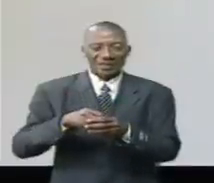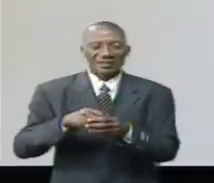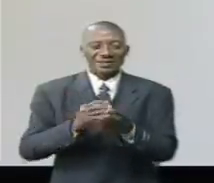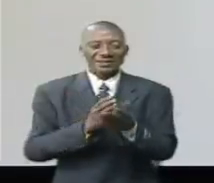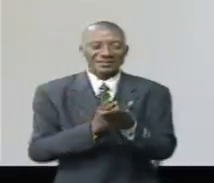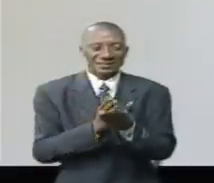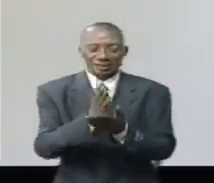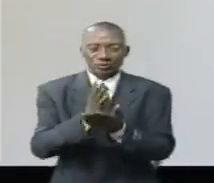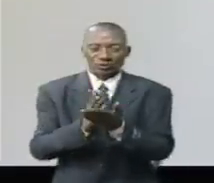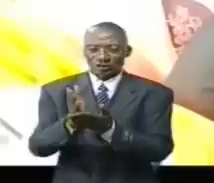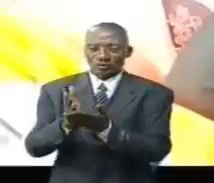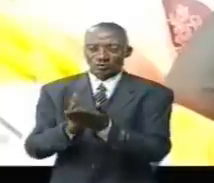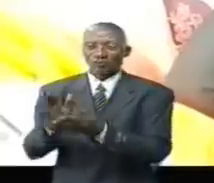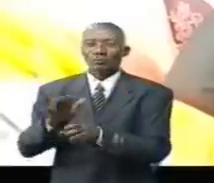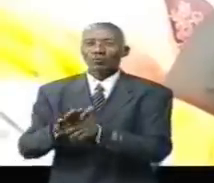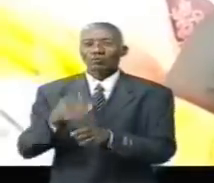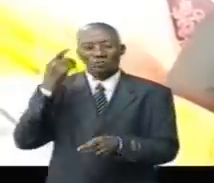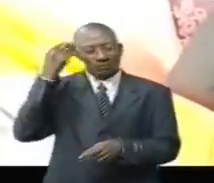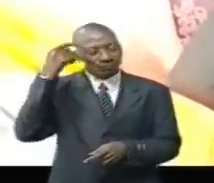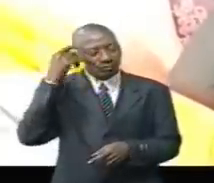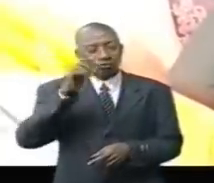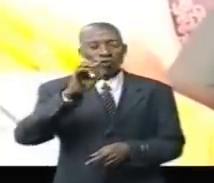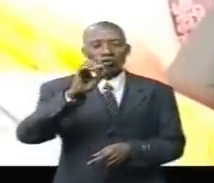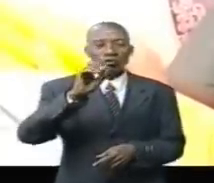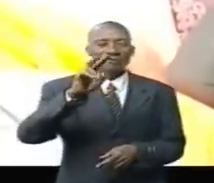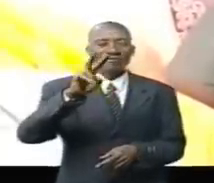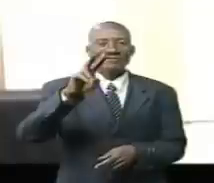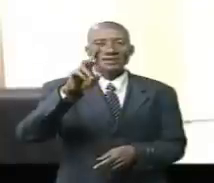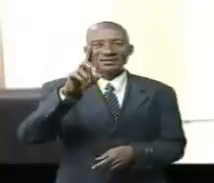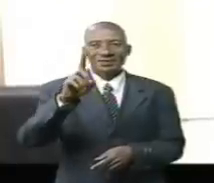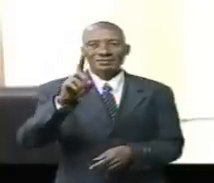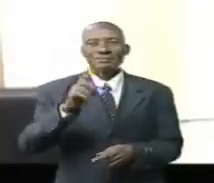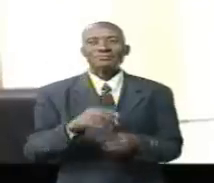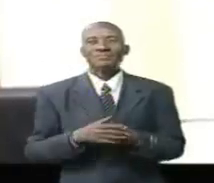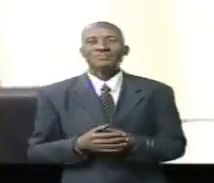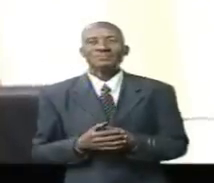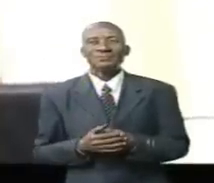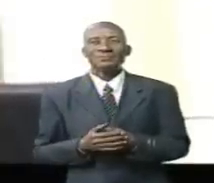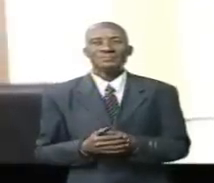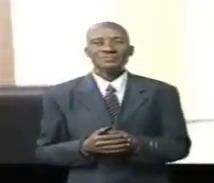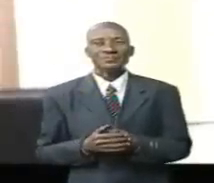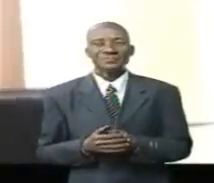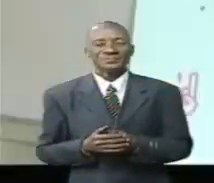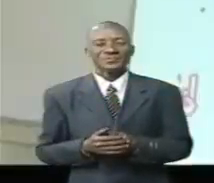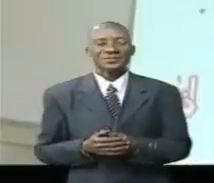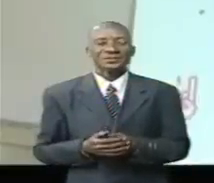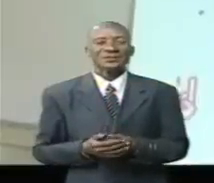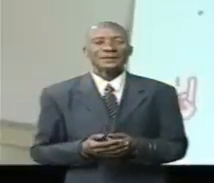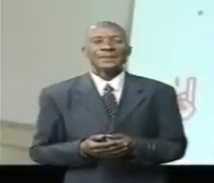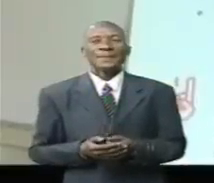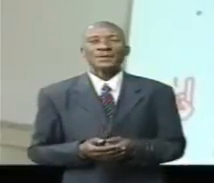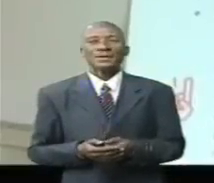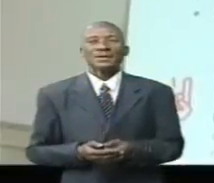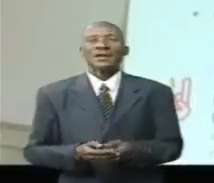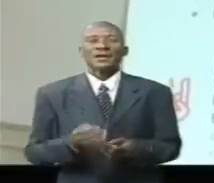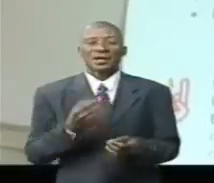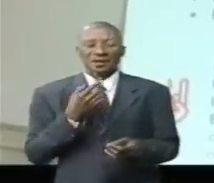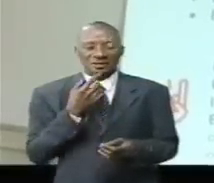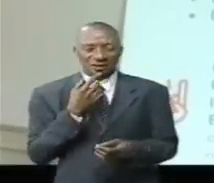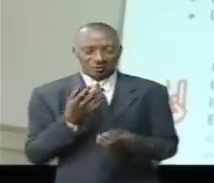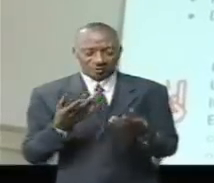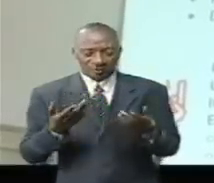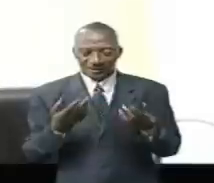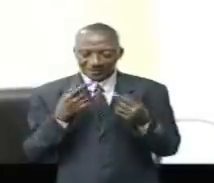des différentes directions de l'OVD durant la formation. Notre souci, c'est de pouvoir améliorer la direction financière, que ce soit la